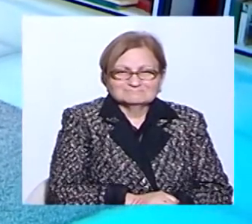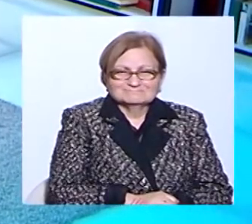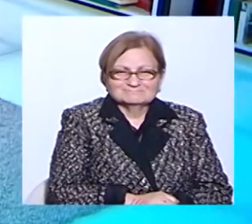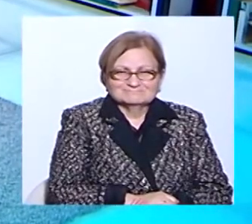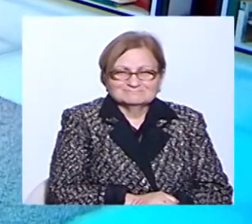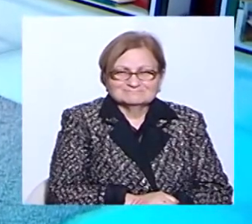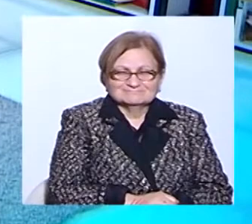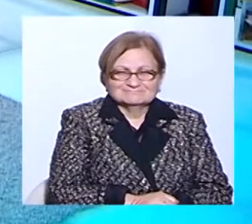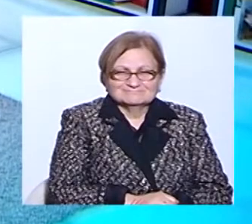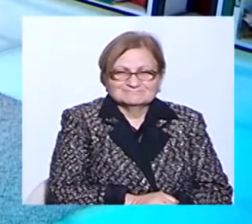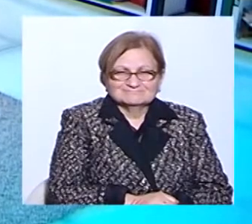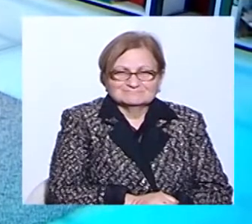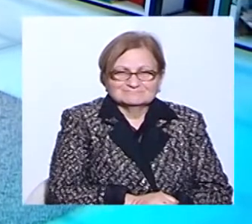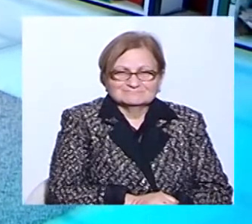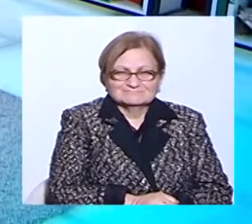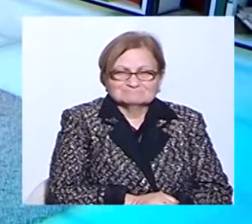Da.